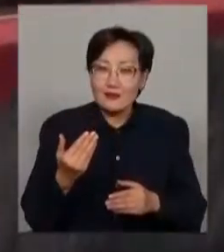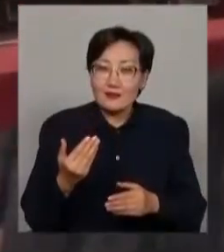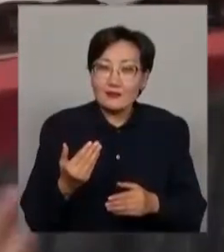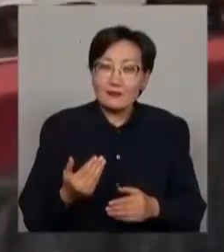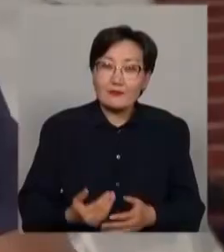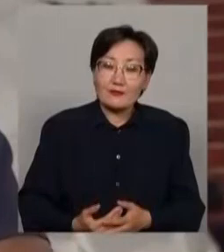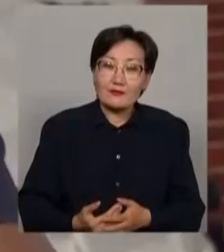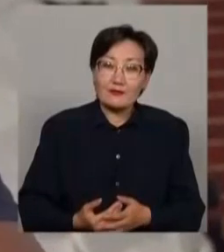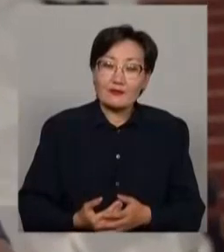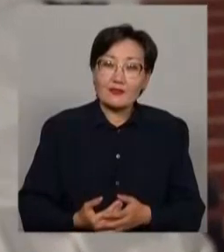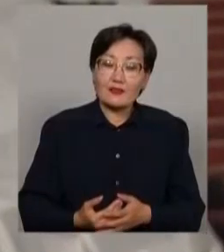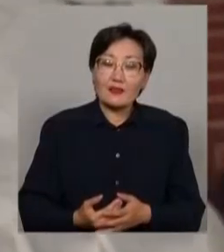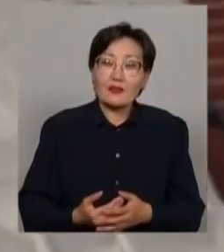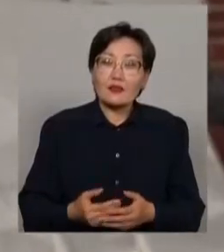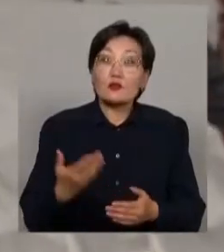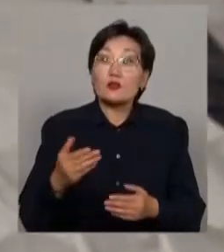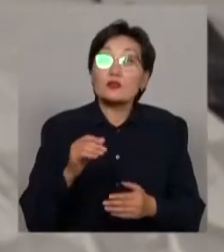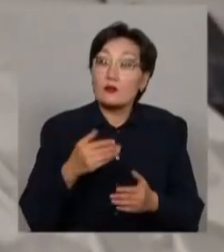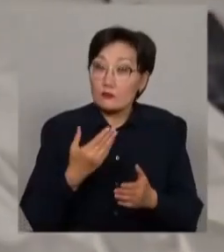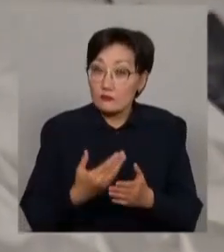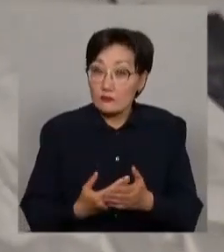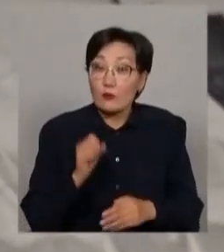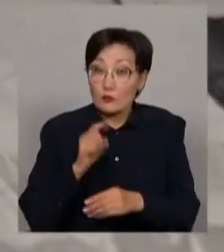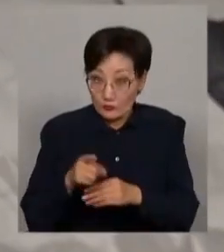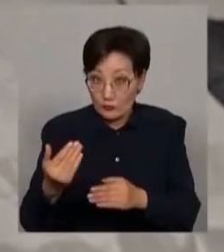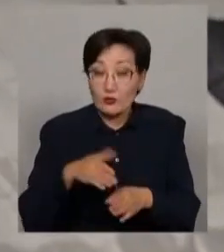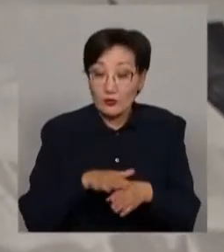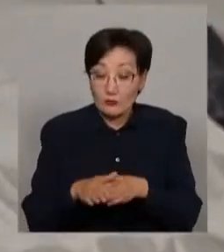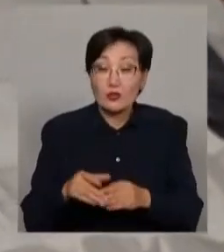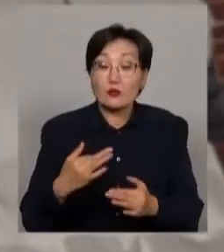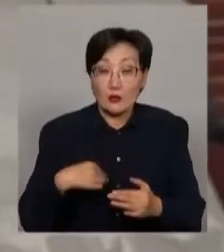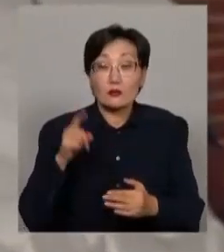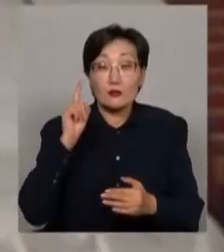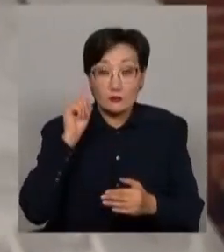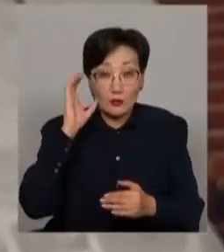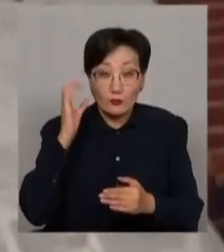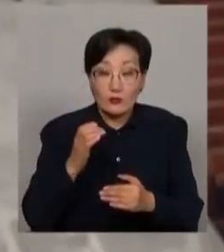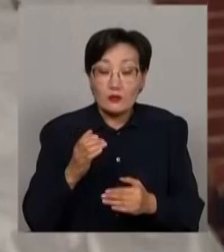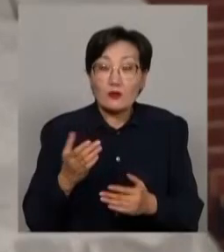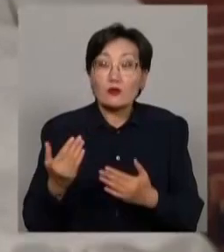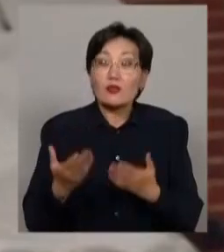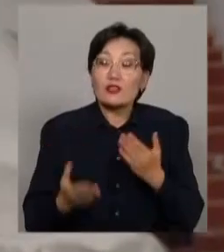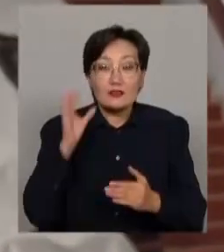Идальго. Айтқаныңызды тыңдай ма атыңыз? Иә, тыңдайды. Тыңдамаса өзінің жазалары бар.